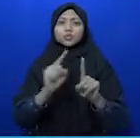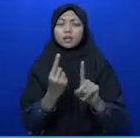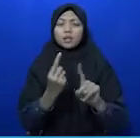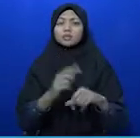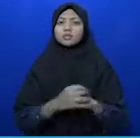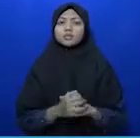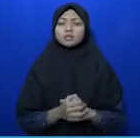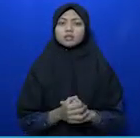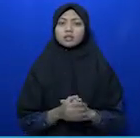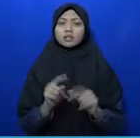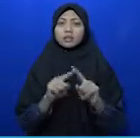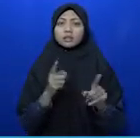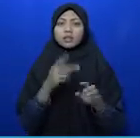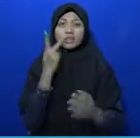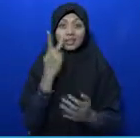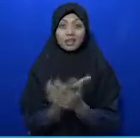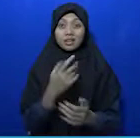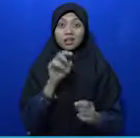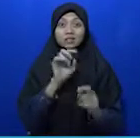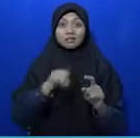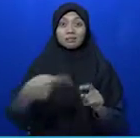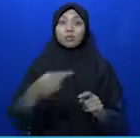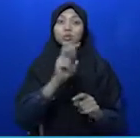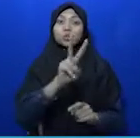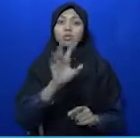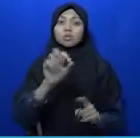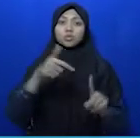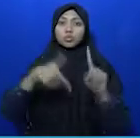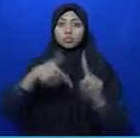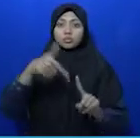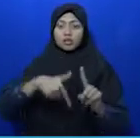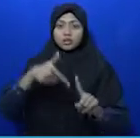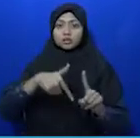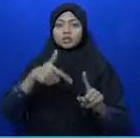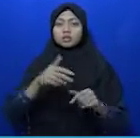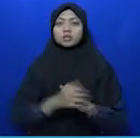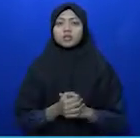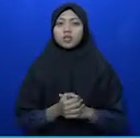Tapi kenyataannya sampai 2017 McMoran tetap menggenggam